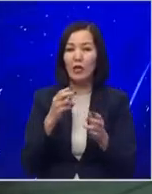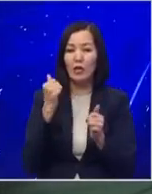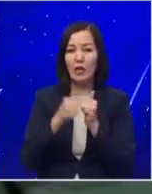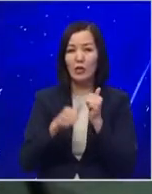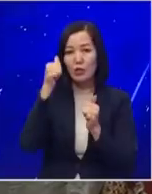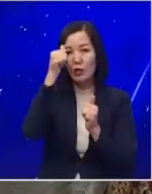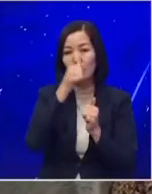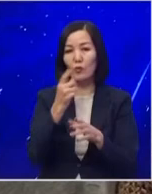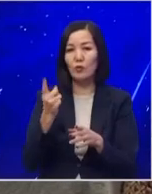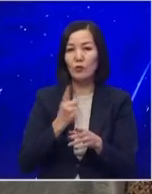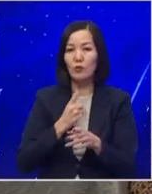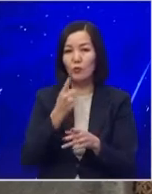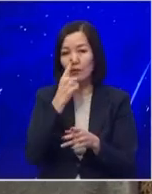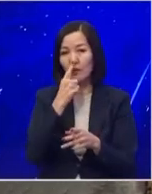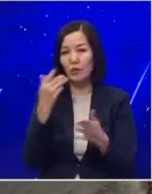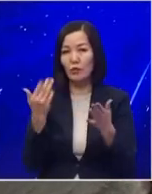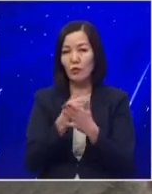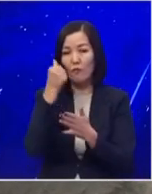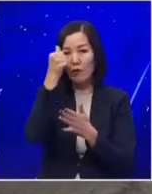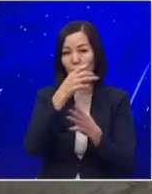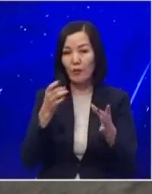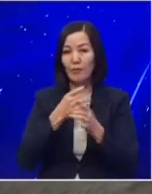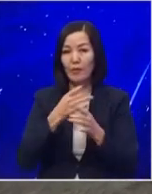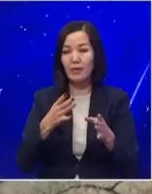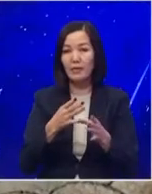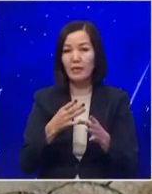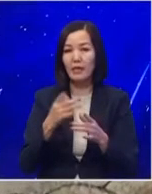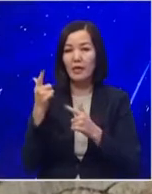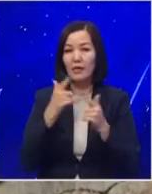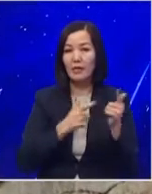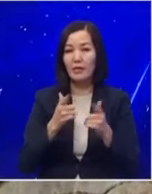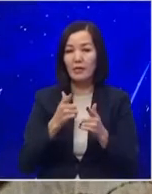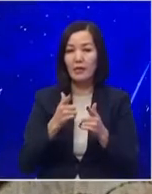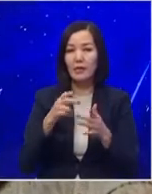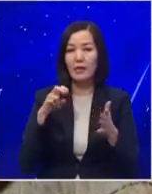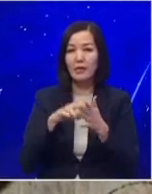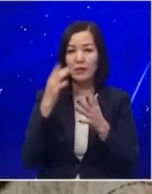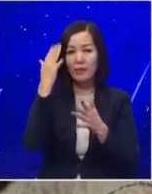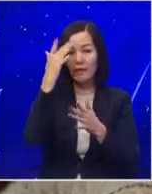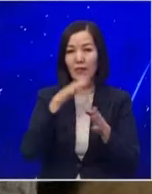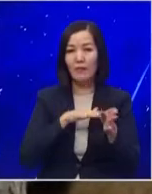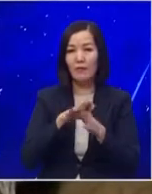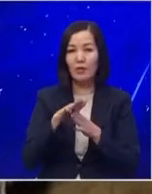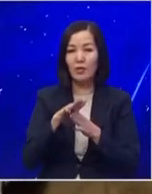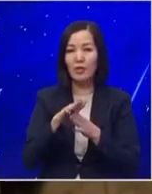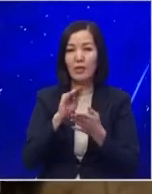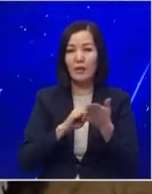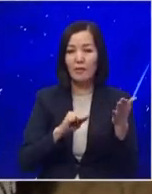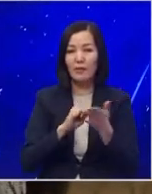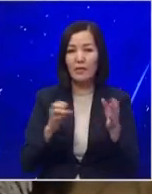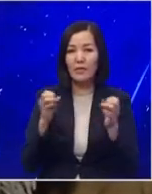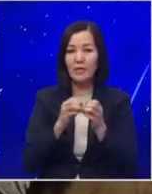дети с нетерпением ждут приближения новогоднего праздника загодя приготовив заветные конверты в этом году о своей мечте написал и